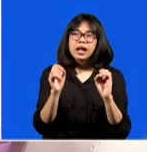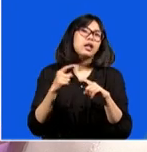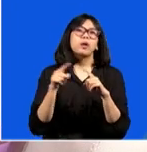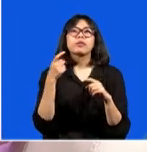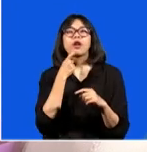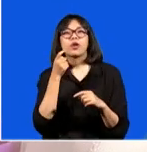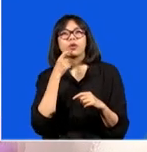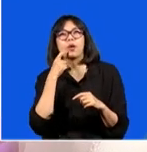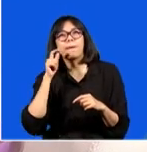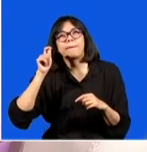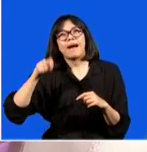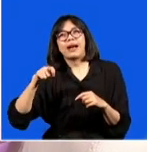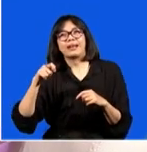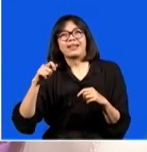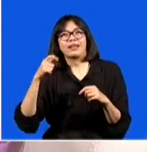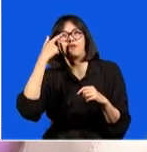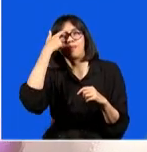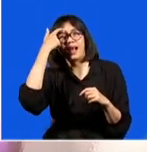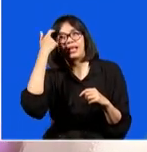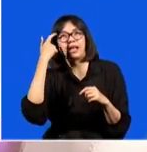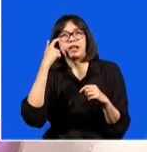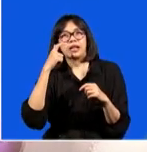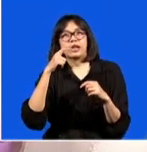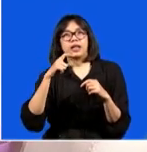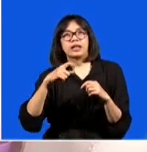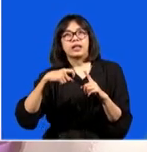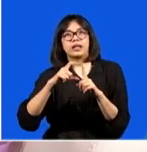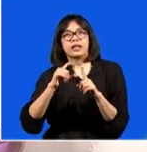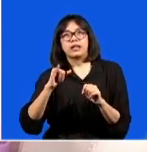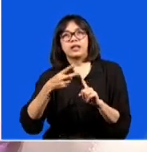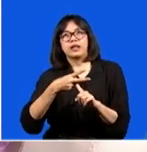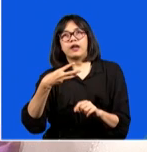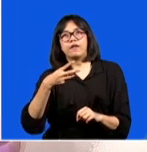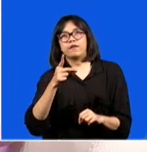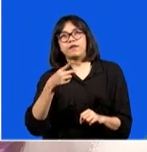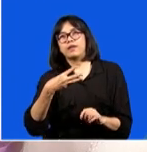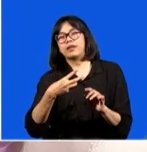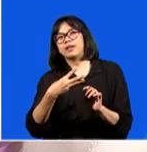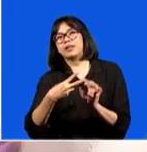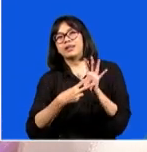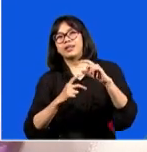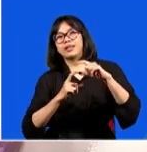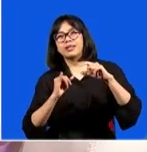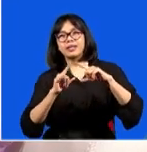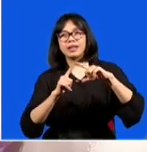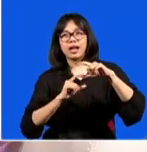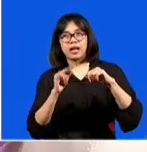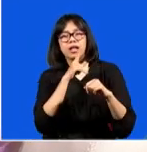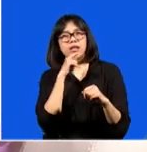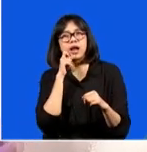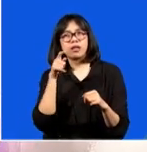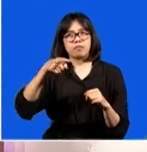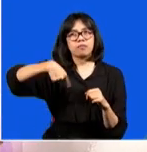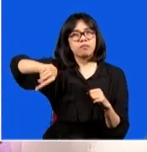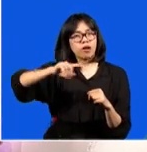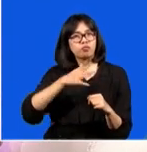dengan pembelajaran berdiferensiasi ternyata mereka bisa ternyata mereka punya kemampuan mereka punya kompetensi